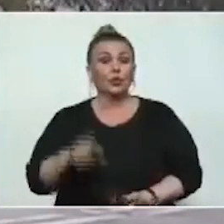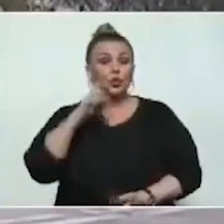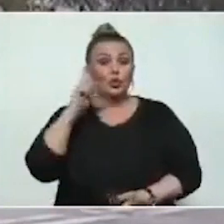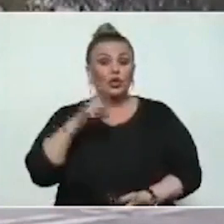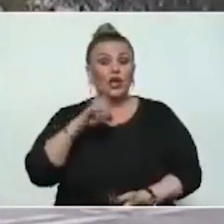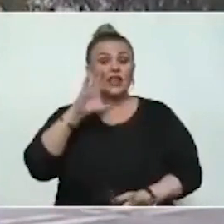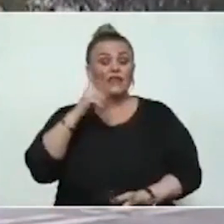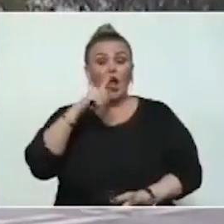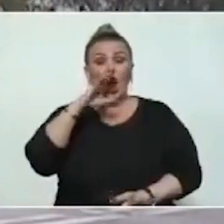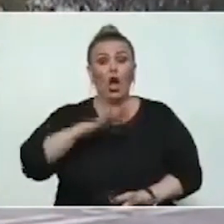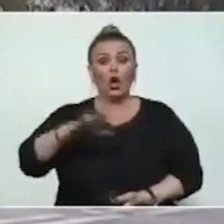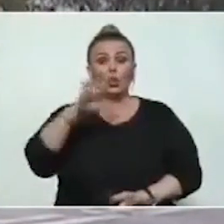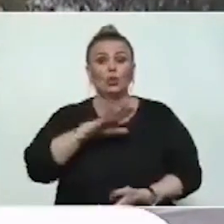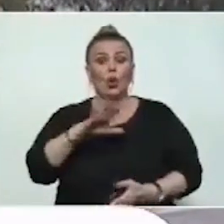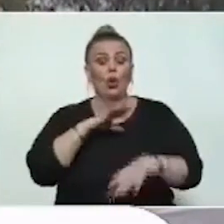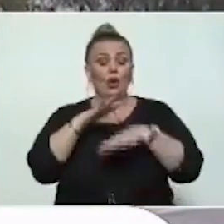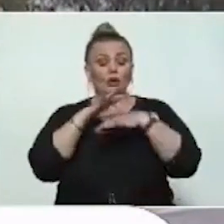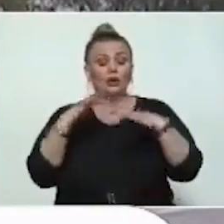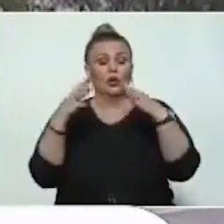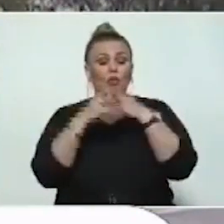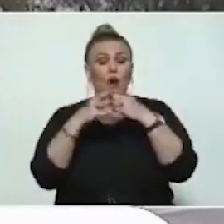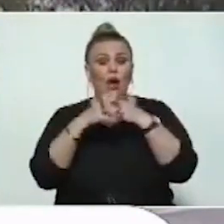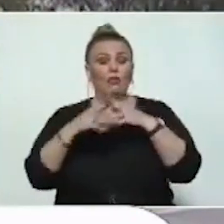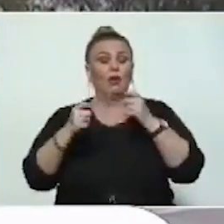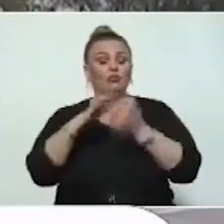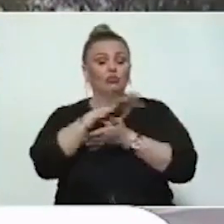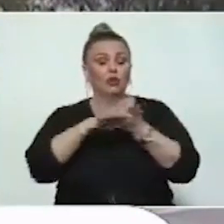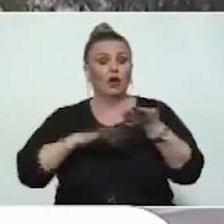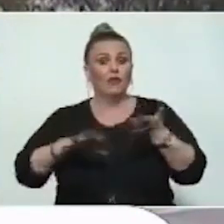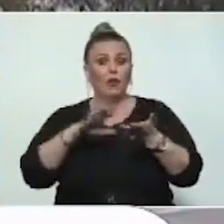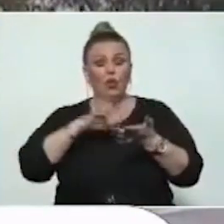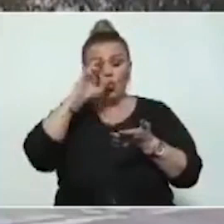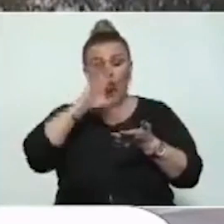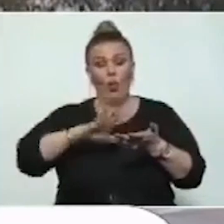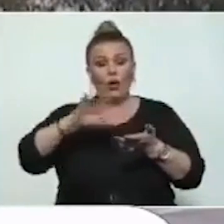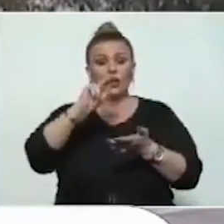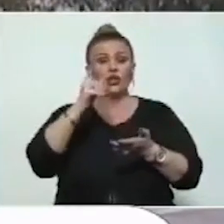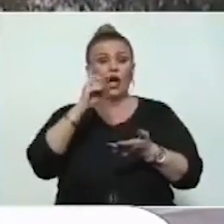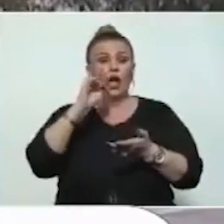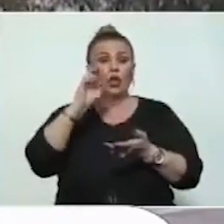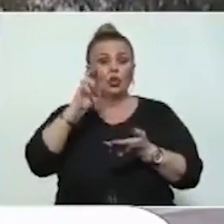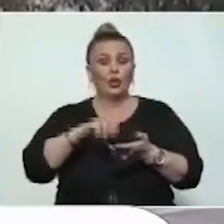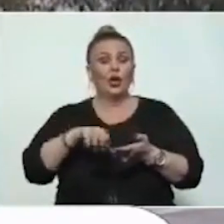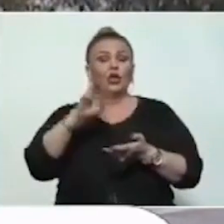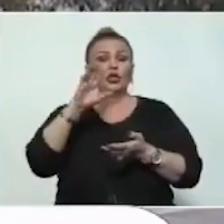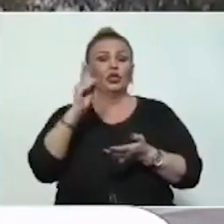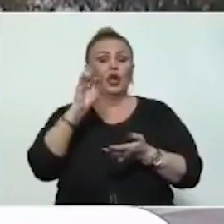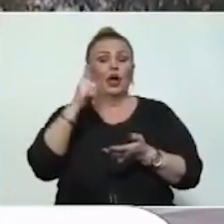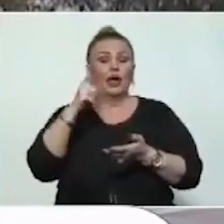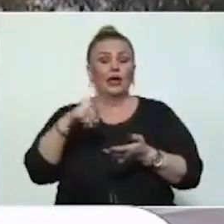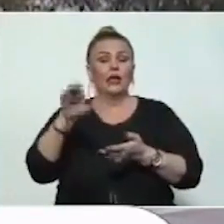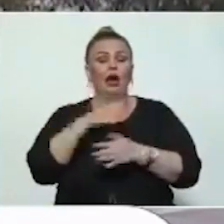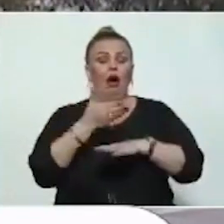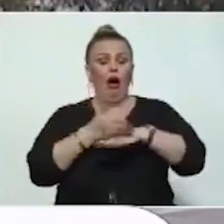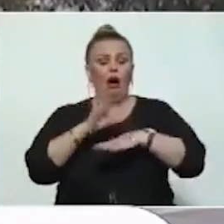Ukrayna ve Rusya arasında gedən müharibə aktiv fazada devam edir. Belə ki, ölkənin cənub ve şərq hissəsində ağır döyüşlər